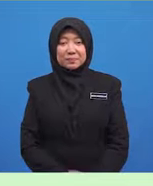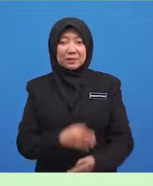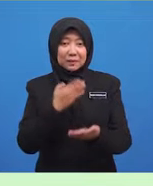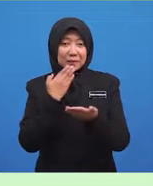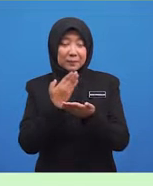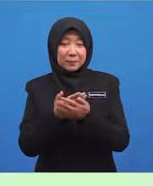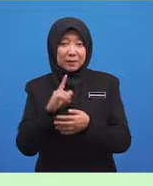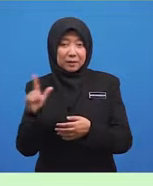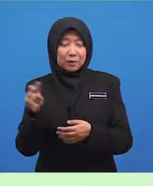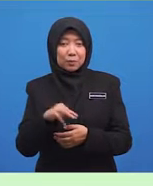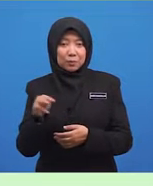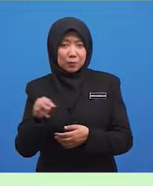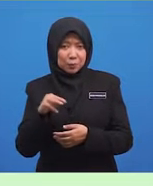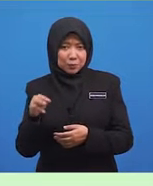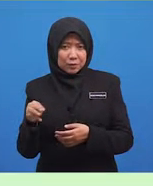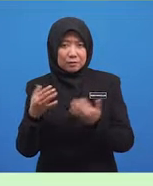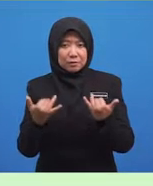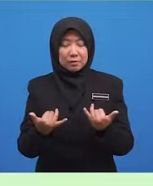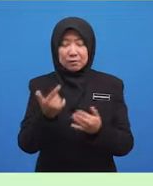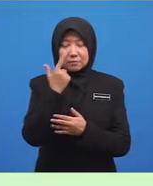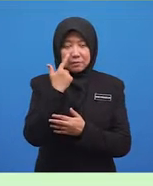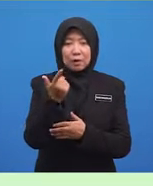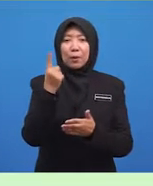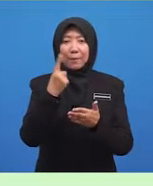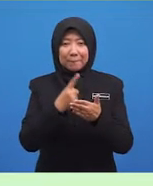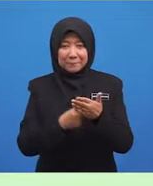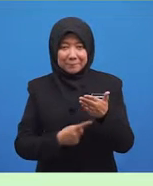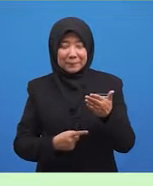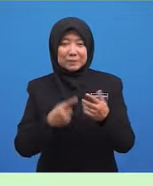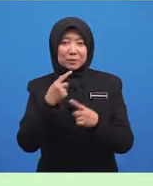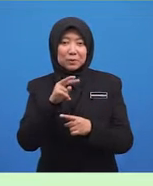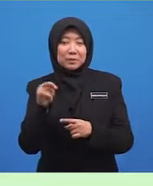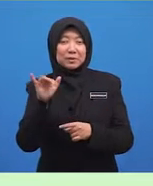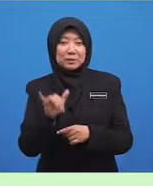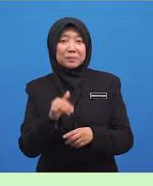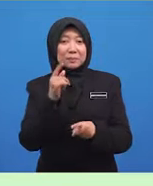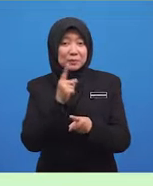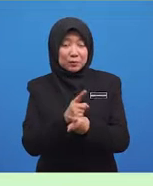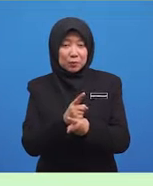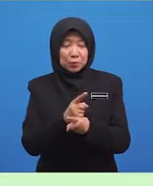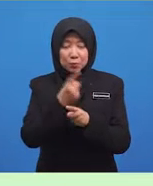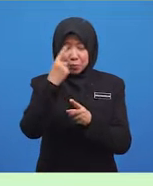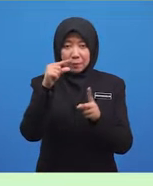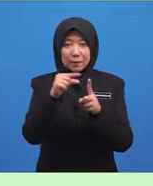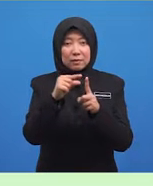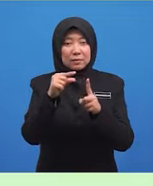Baiklah murid-murid, apa kata kita lihat apakah pasangan perkataan yang betul